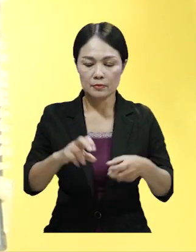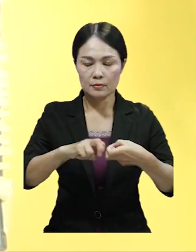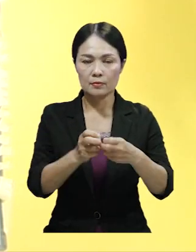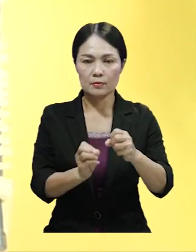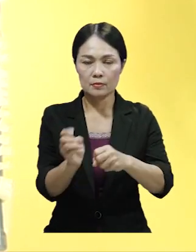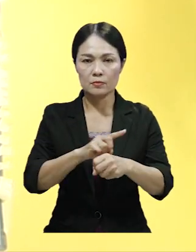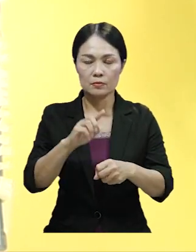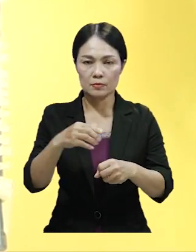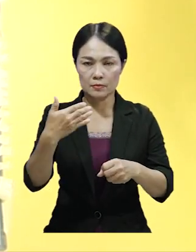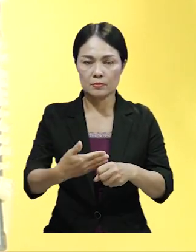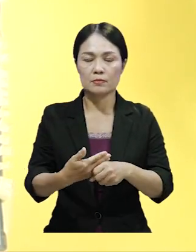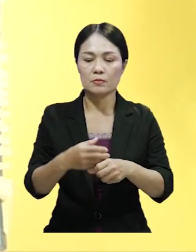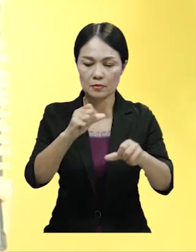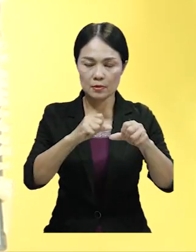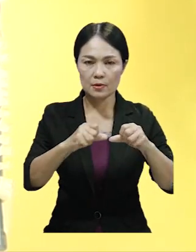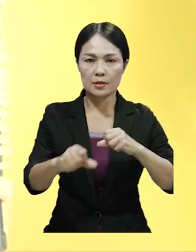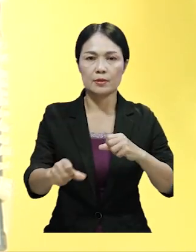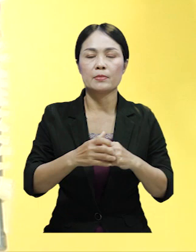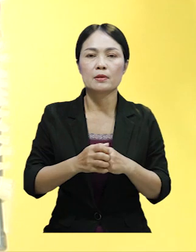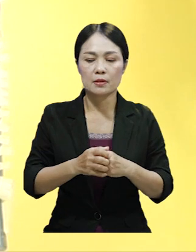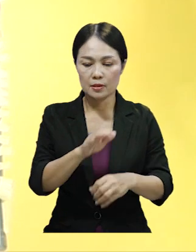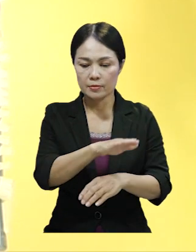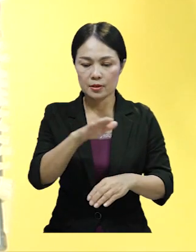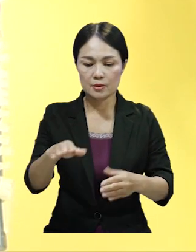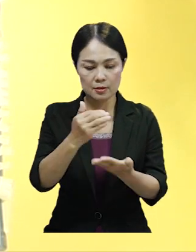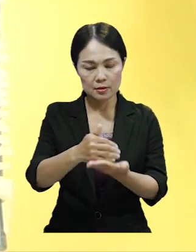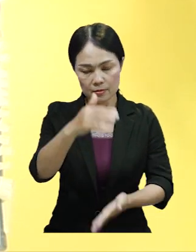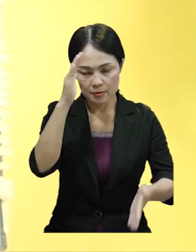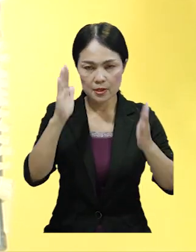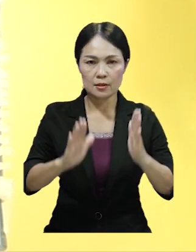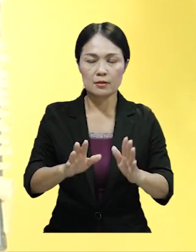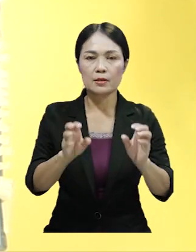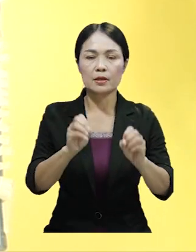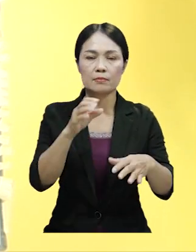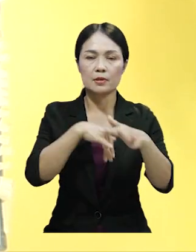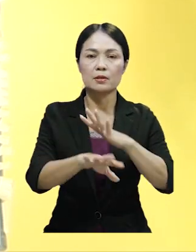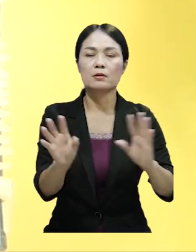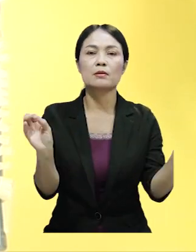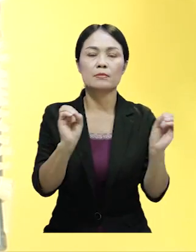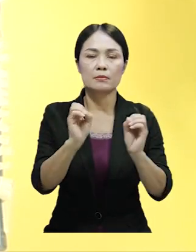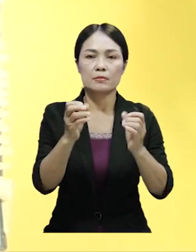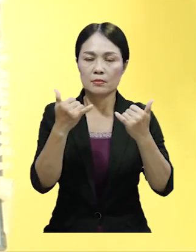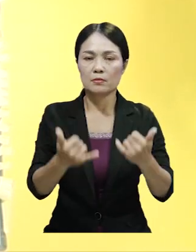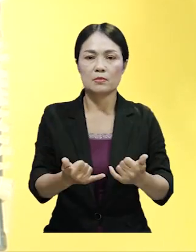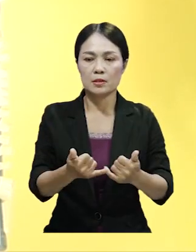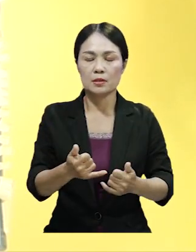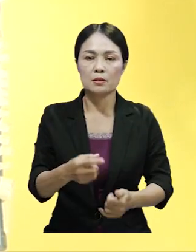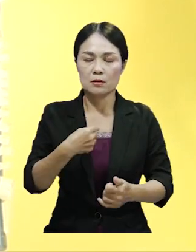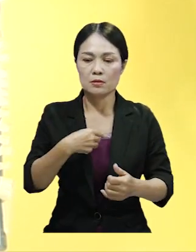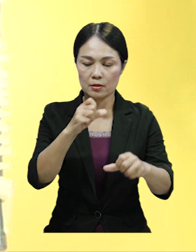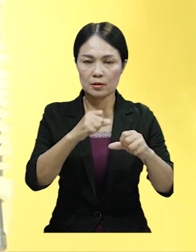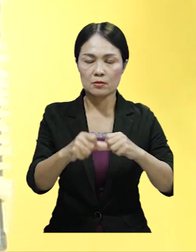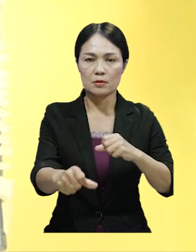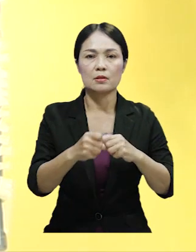ញ្ហាជំងឺ COVID-19 នៅតែបន្តកូនកូនសិស្សានុសិស្សទាំងអស់មិនទាន់អាចចូលរៀនបានដូច្នេះលោកគ្រូក៏នៅតែ